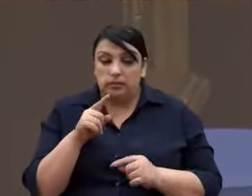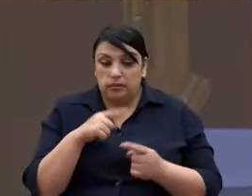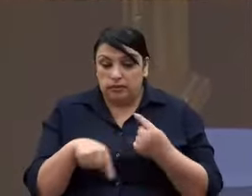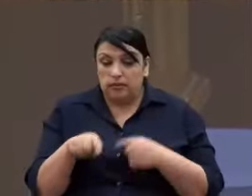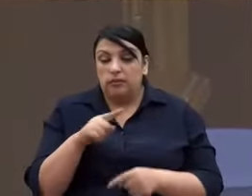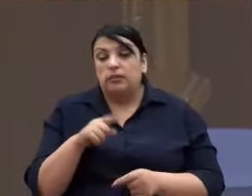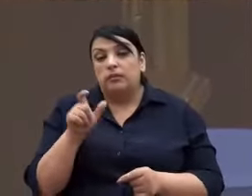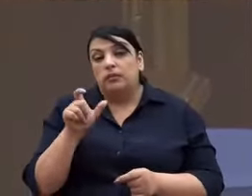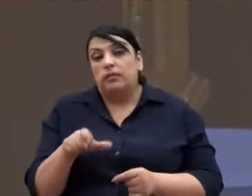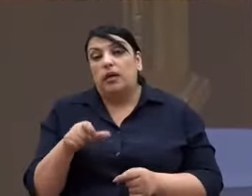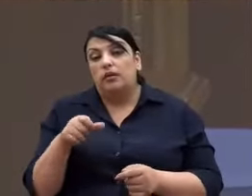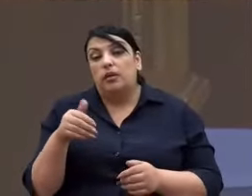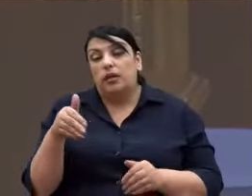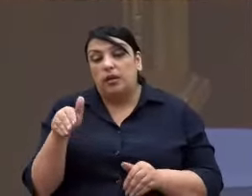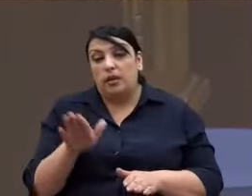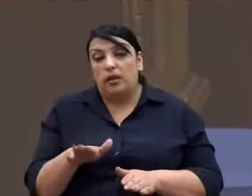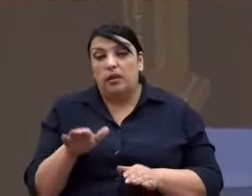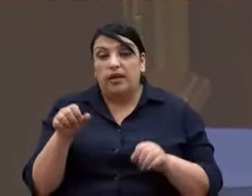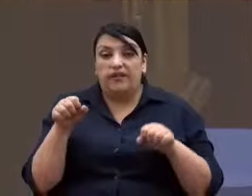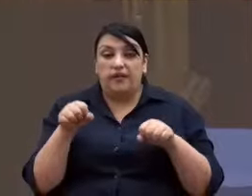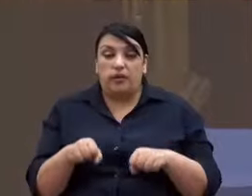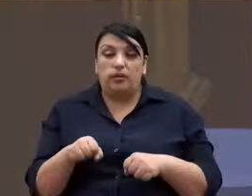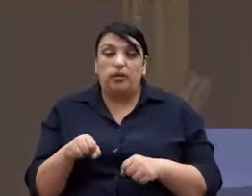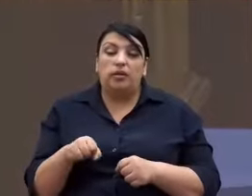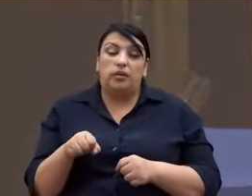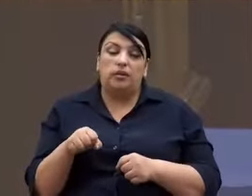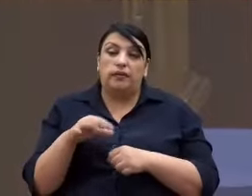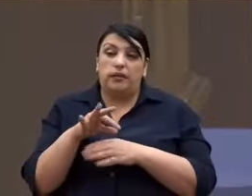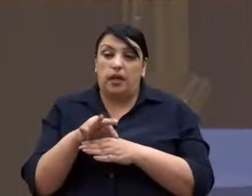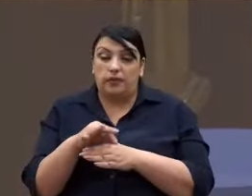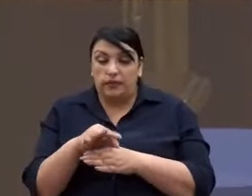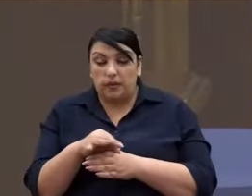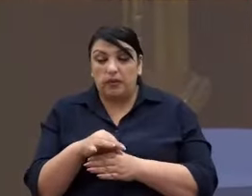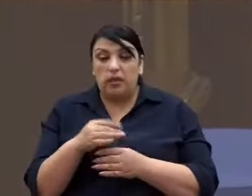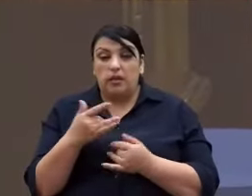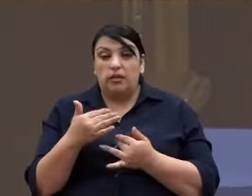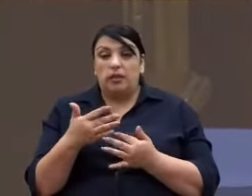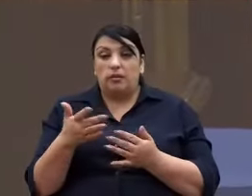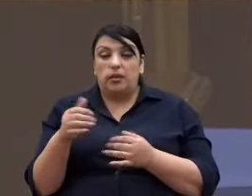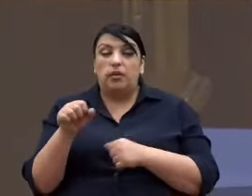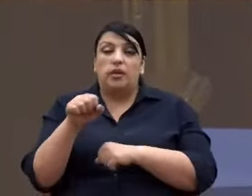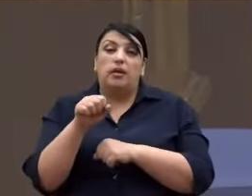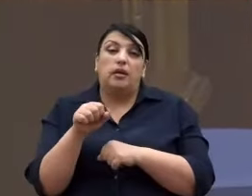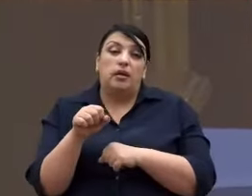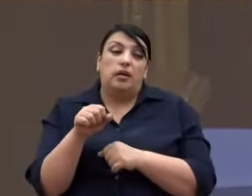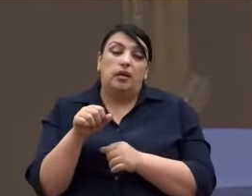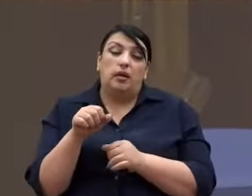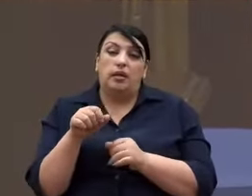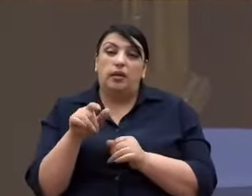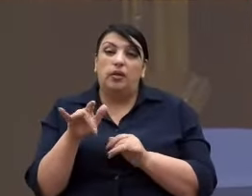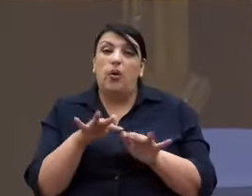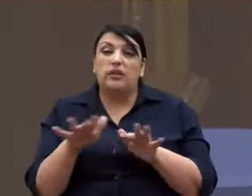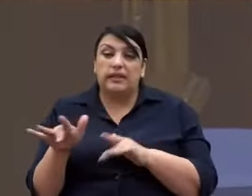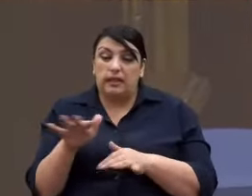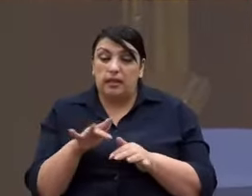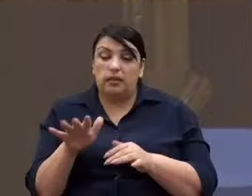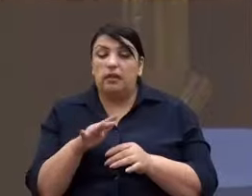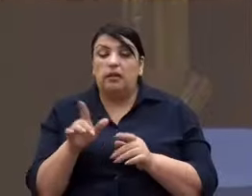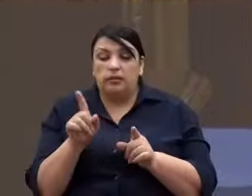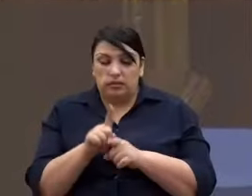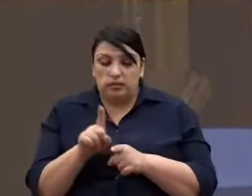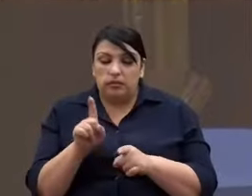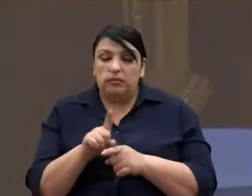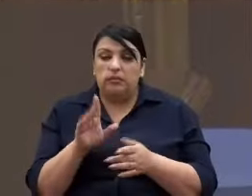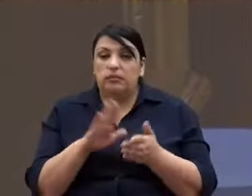մարդու իրավունքների ոլորտում կատարված և տարվող ինստիտուցիոնալ ռեֆորմներն են, որոնք կրկին անշրջելի են դարձնելու